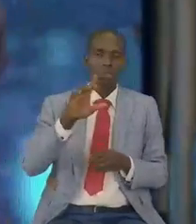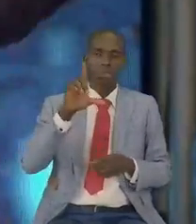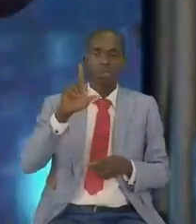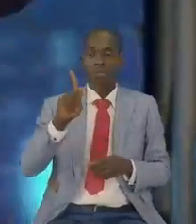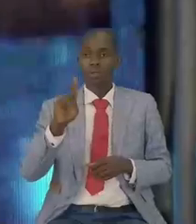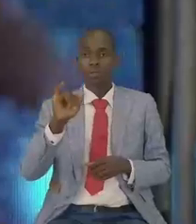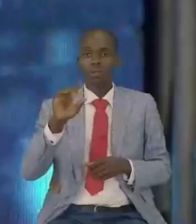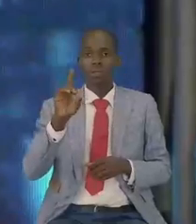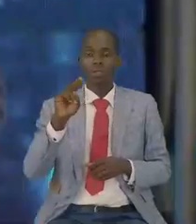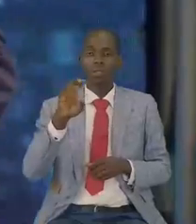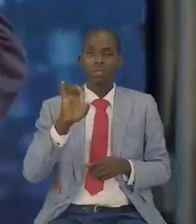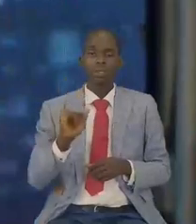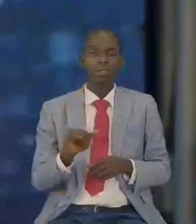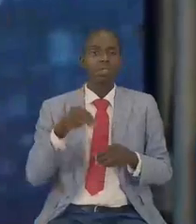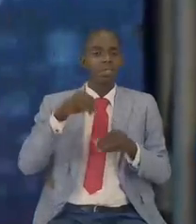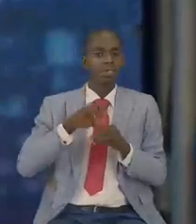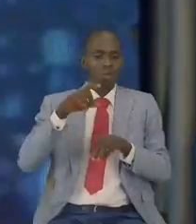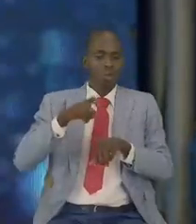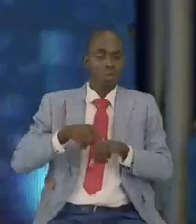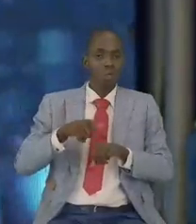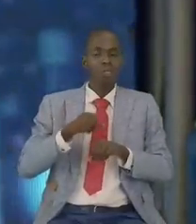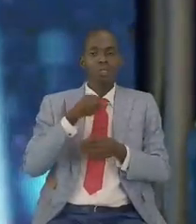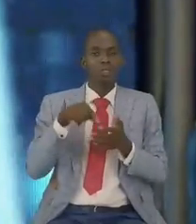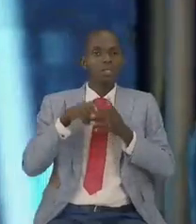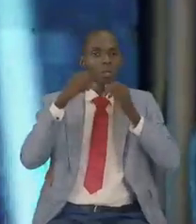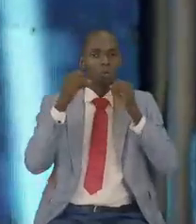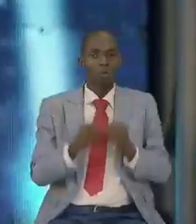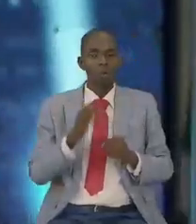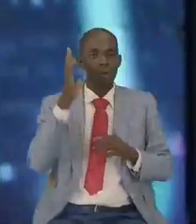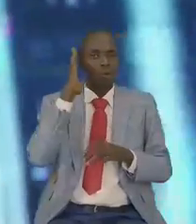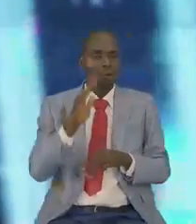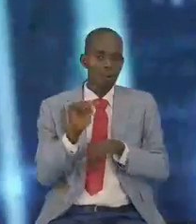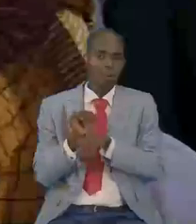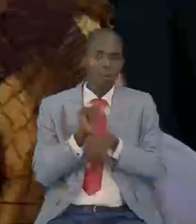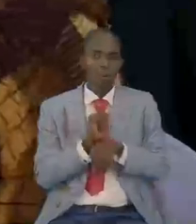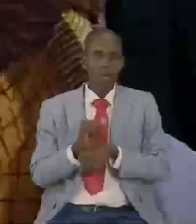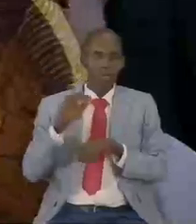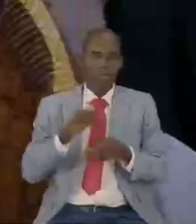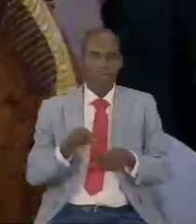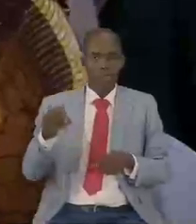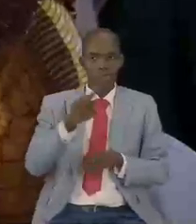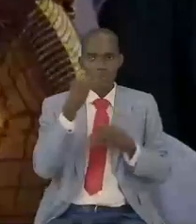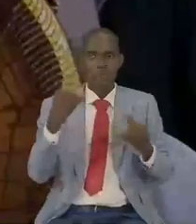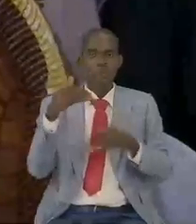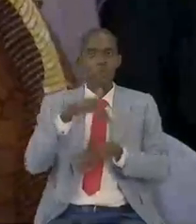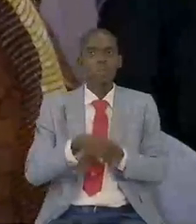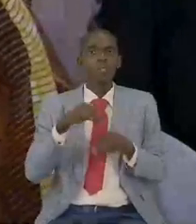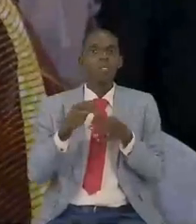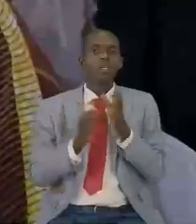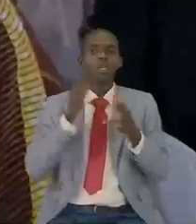Elle va agir dans tes os. Cette puissance agira en toi ce soir au nom